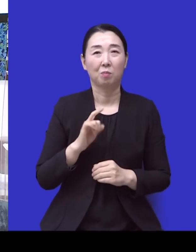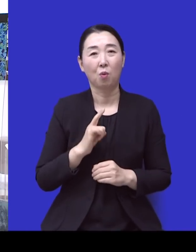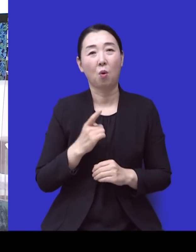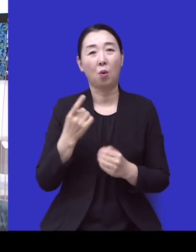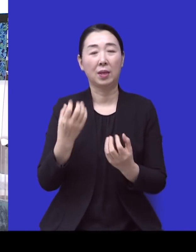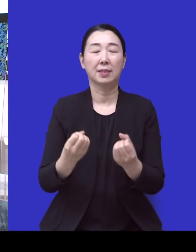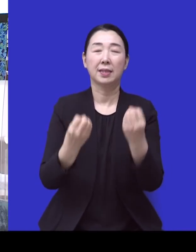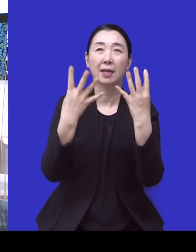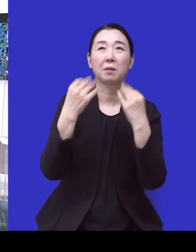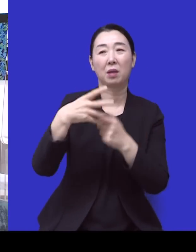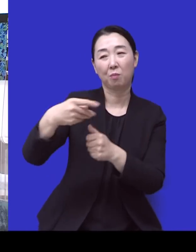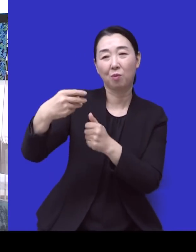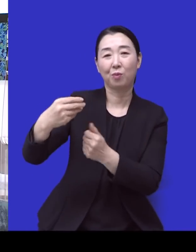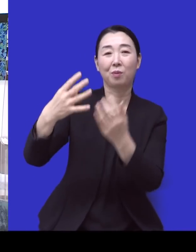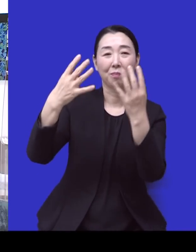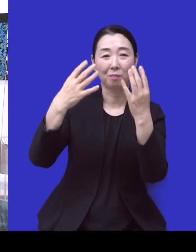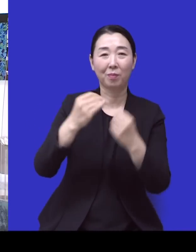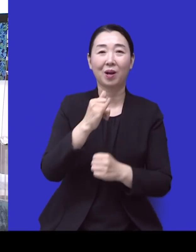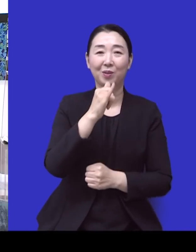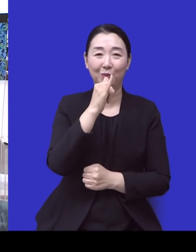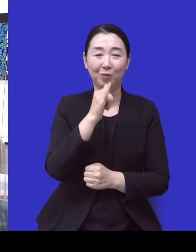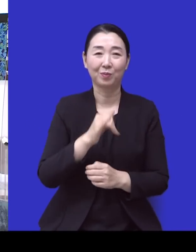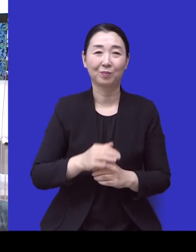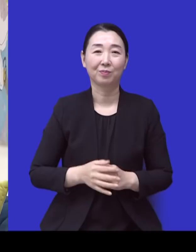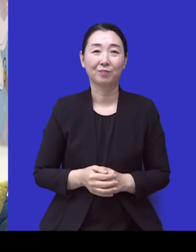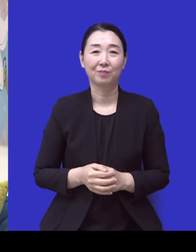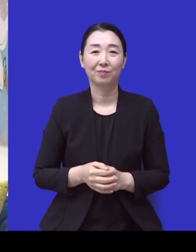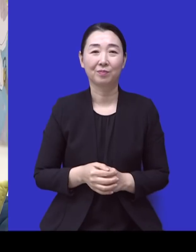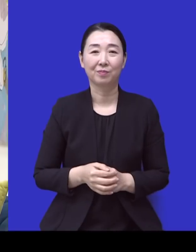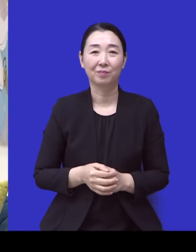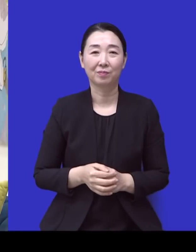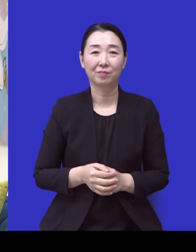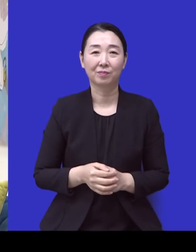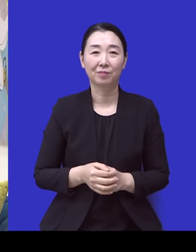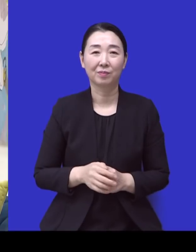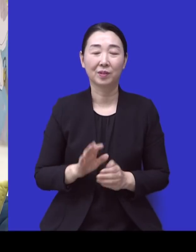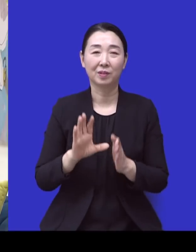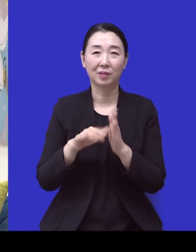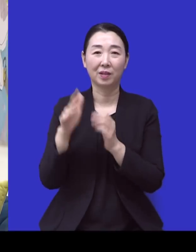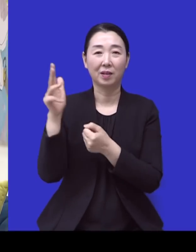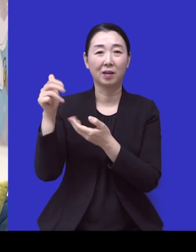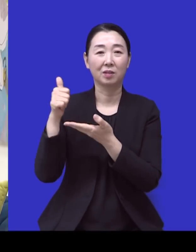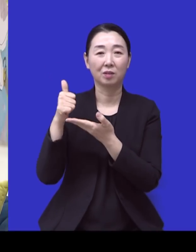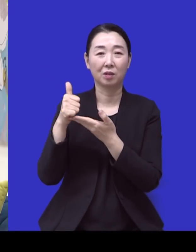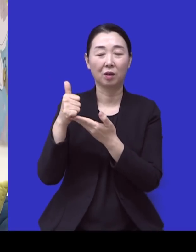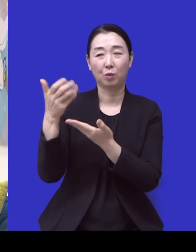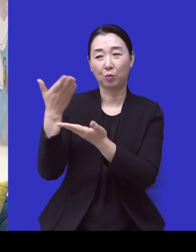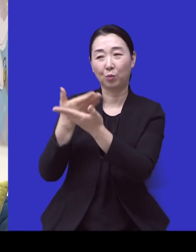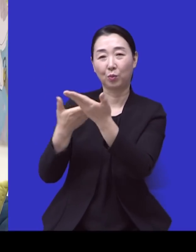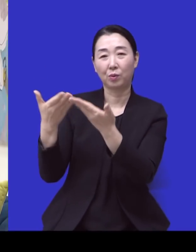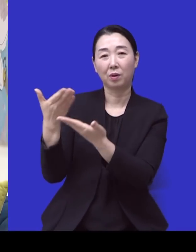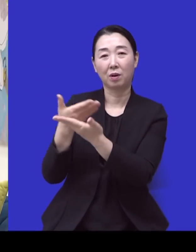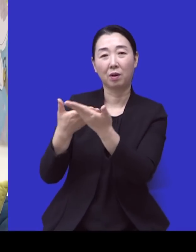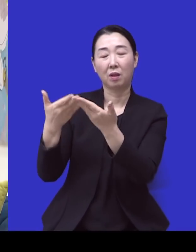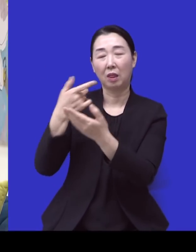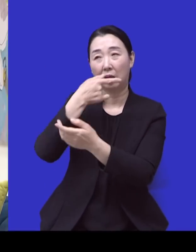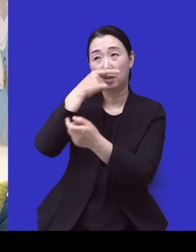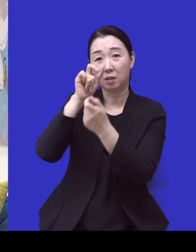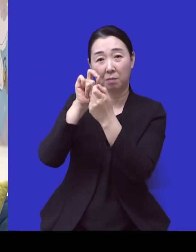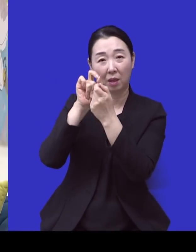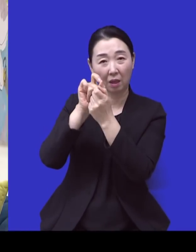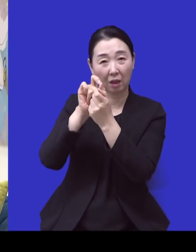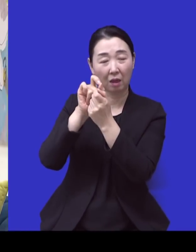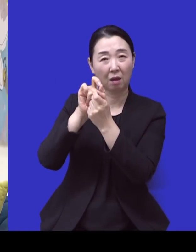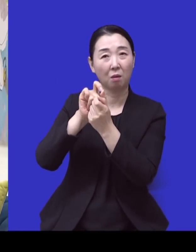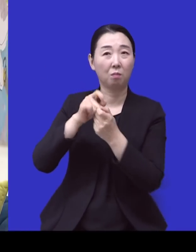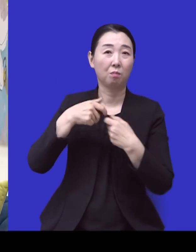행사도 가고 사역도 불려가고 막 이랬었거든요. 네. 기도 유튜버로서. 근데 그때 하나님과 교제가 되게 친밀해야 된다는 걸